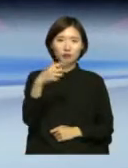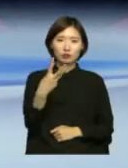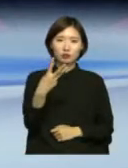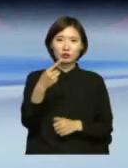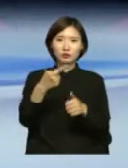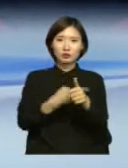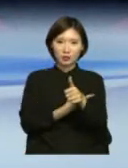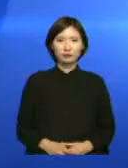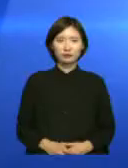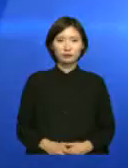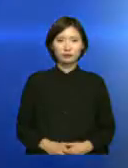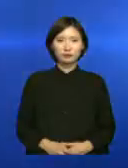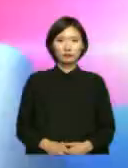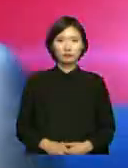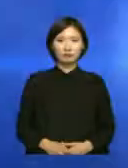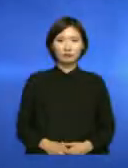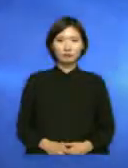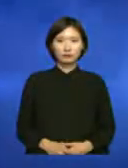종교 기자입니다